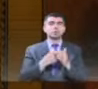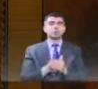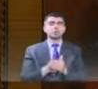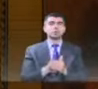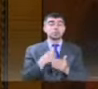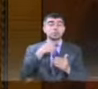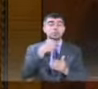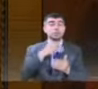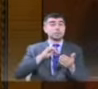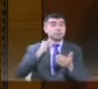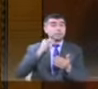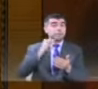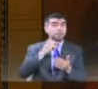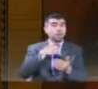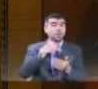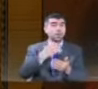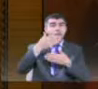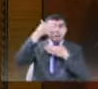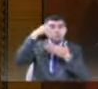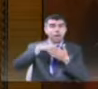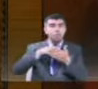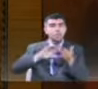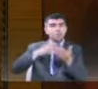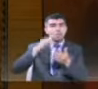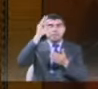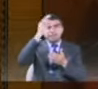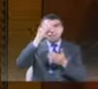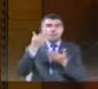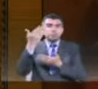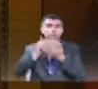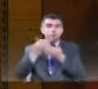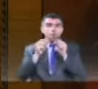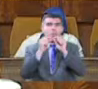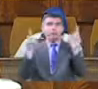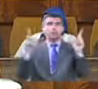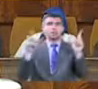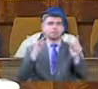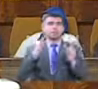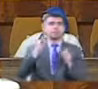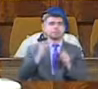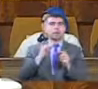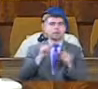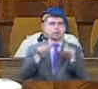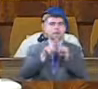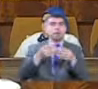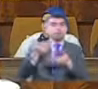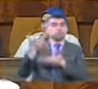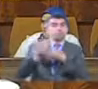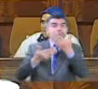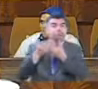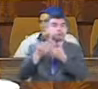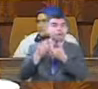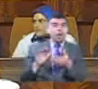عليكم أن المغرب سلك دوما سياسة بني على الانفتاح على محيطه وإرساء علاقات